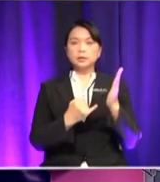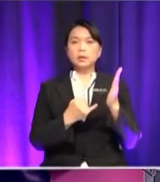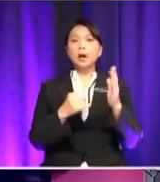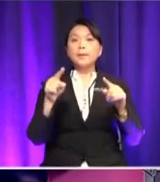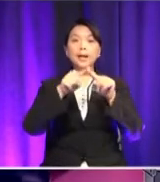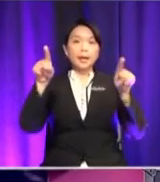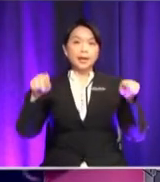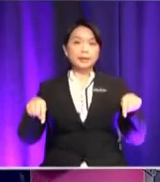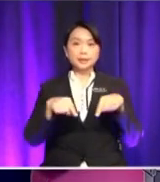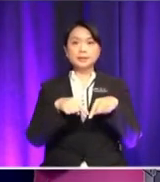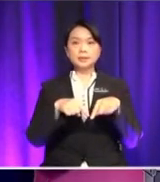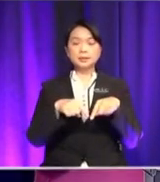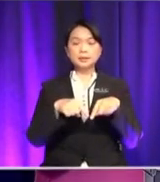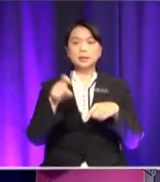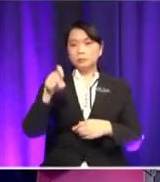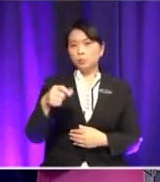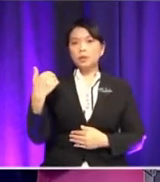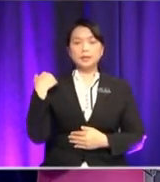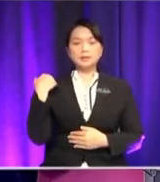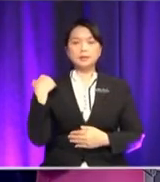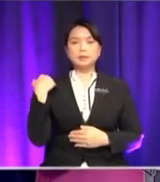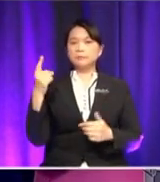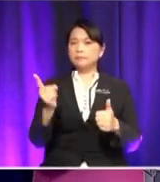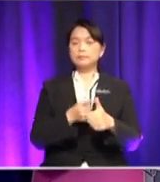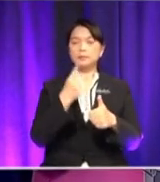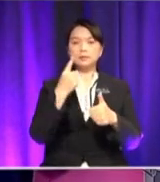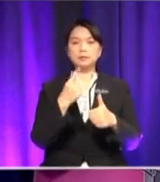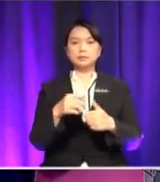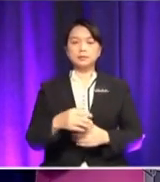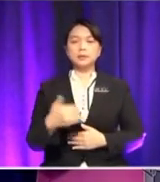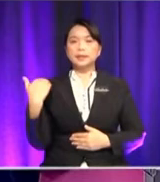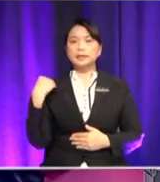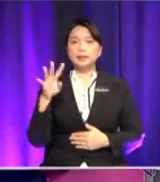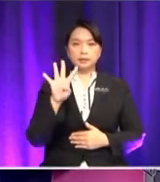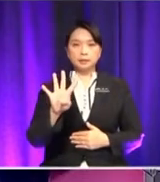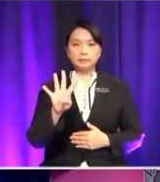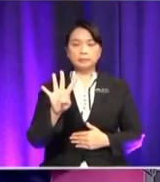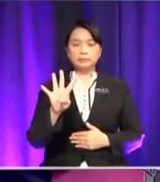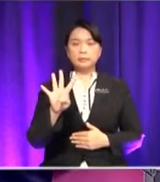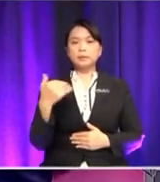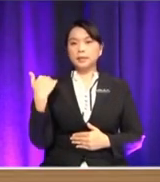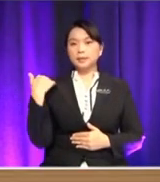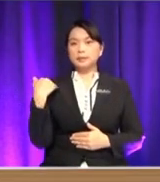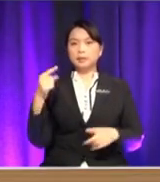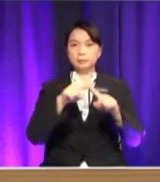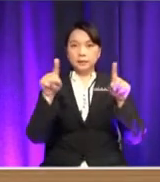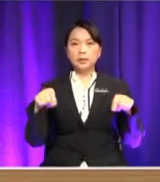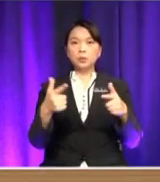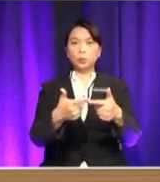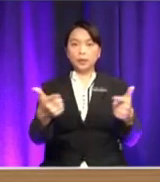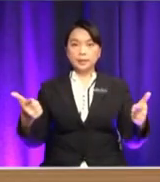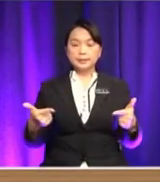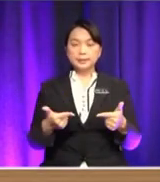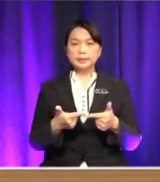yang pertama perlu diadakan terdiri daripada empat itu pelan lokasi pelan